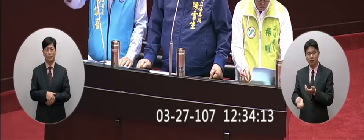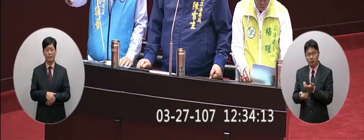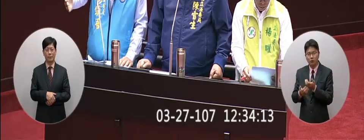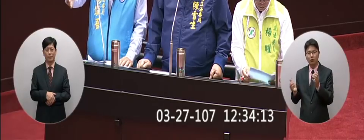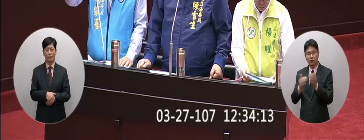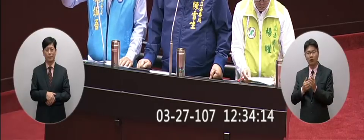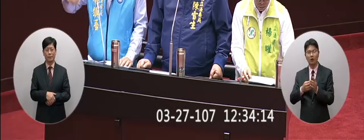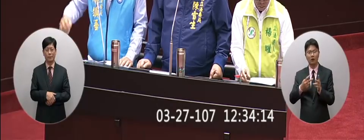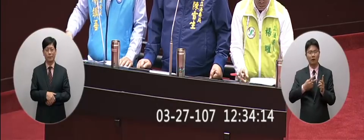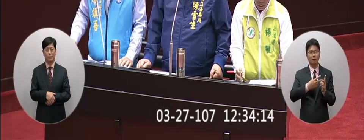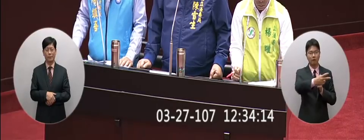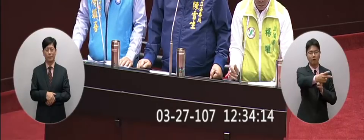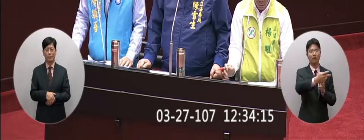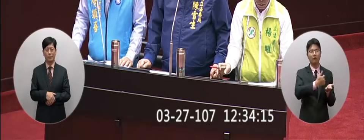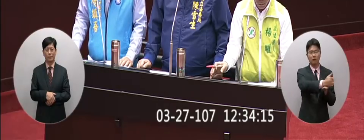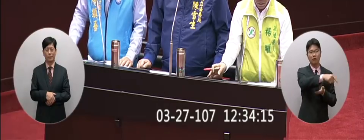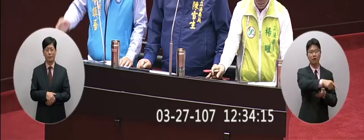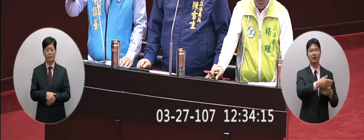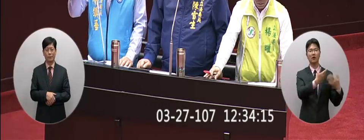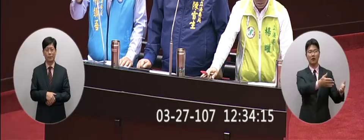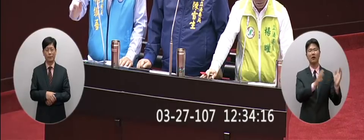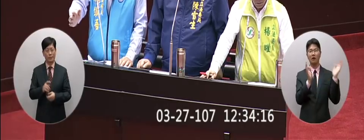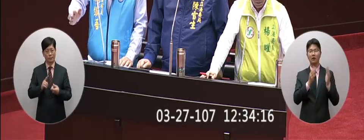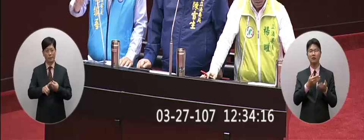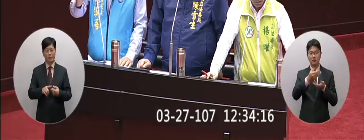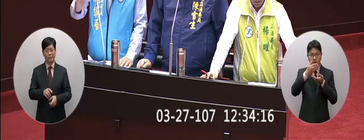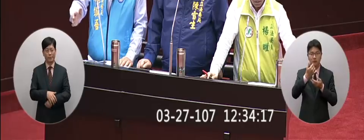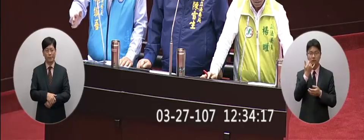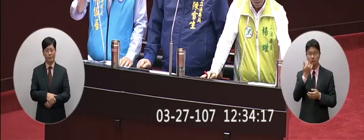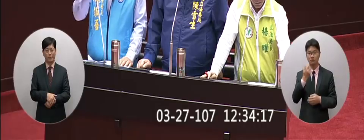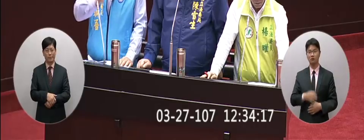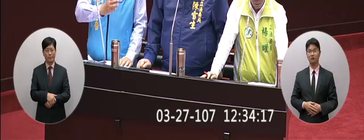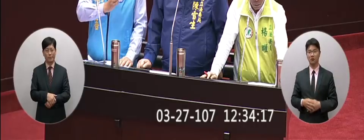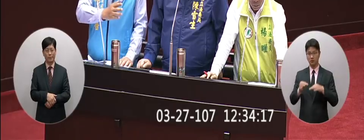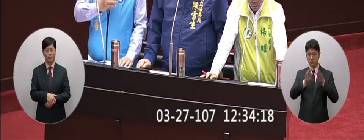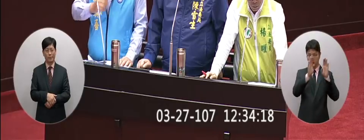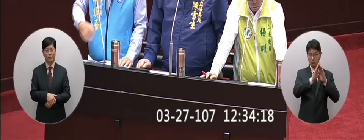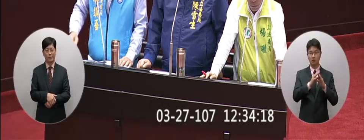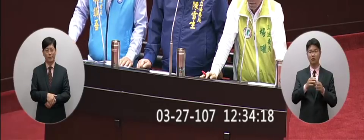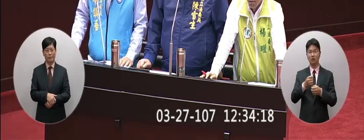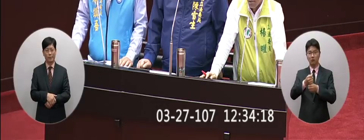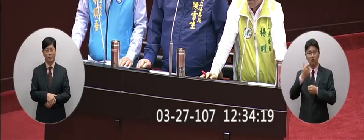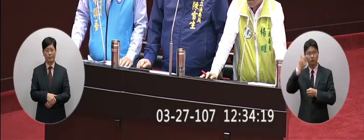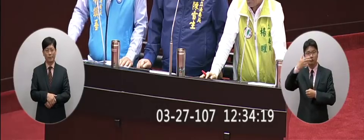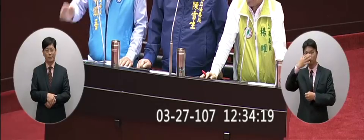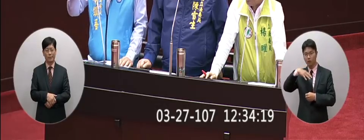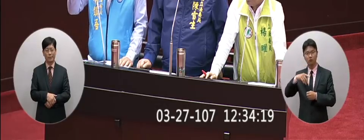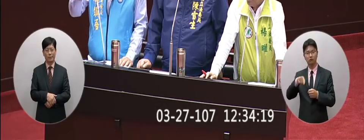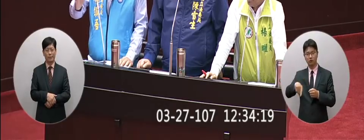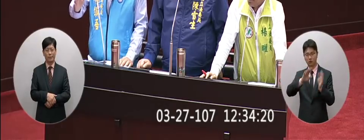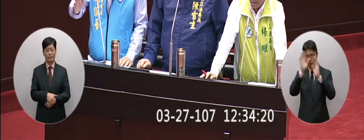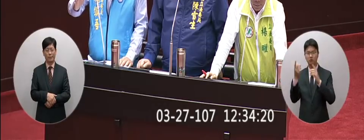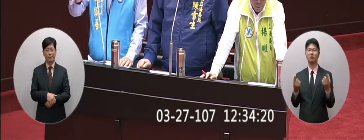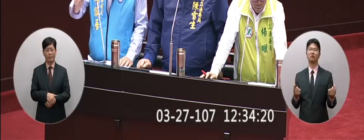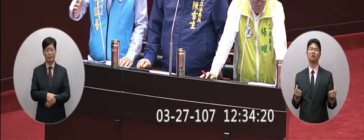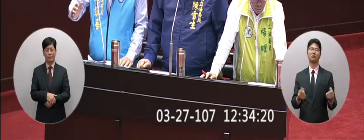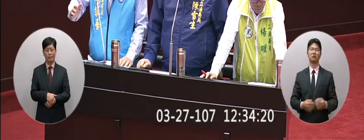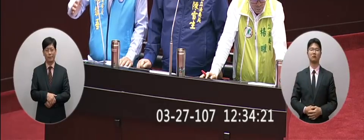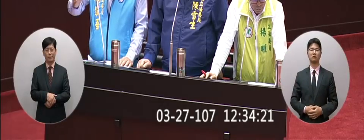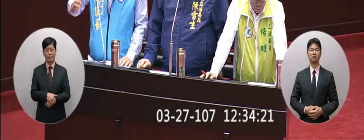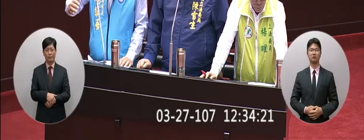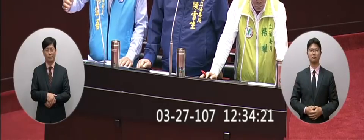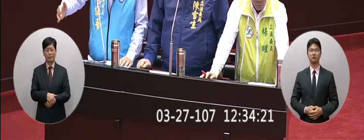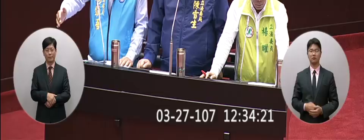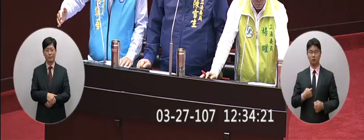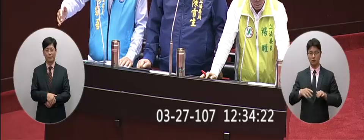品到异地给在念书的您嘛。 对，没错。 金门呢也是一样，马祖、澎湖也都是一样。那特别是我们现在